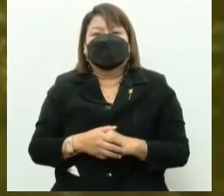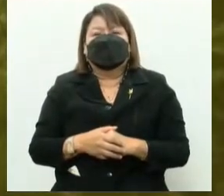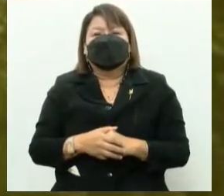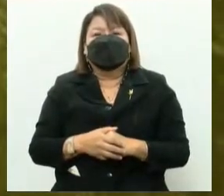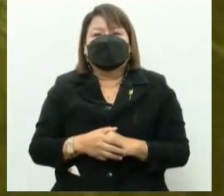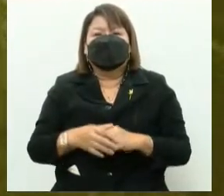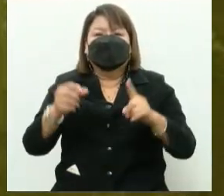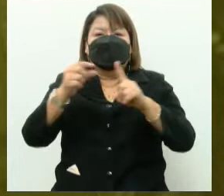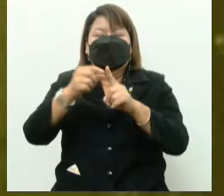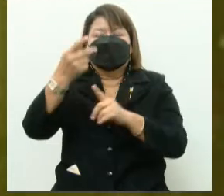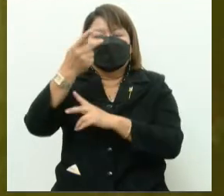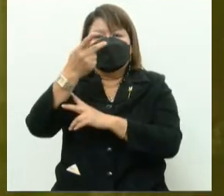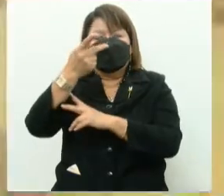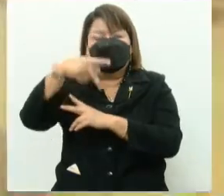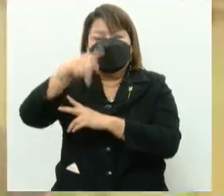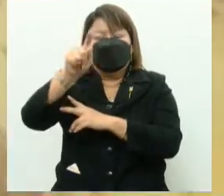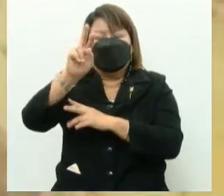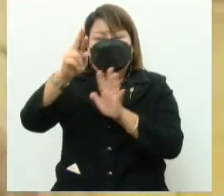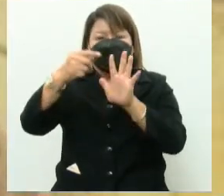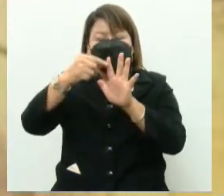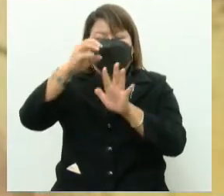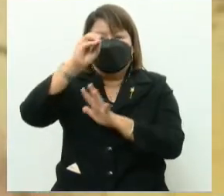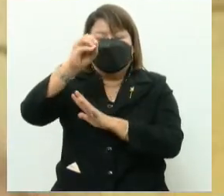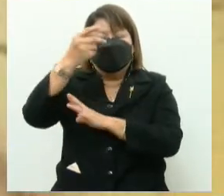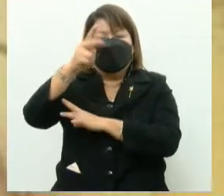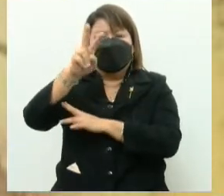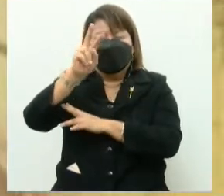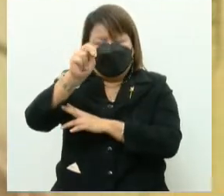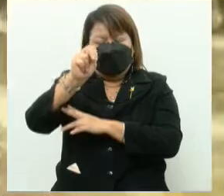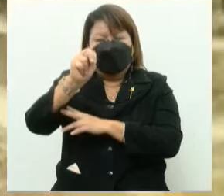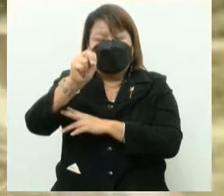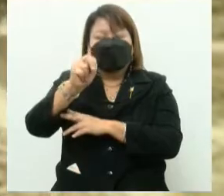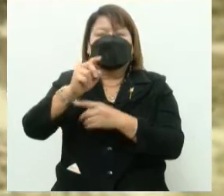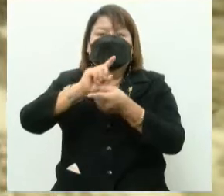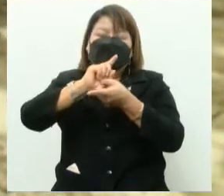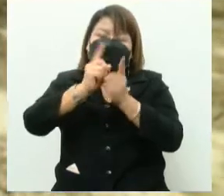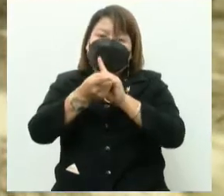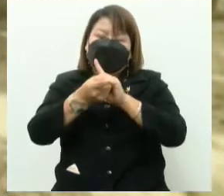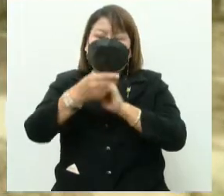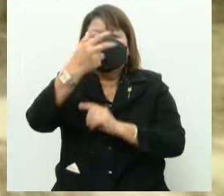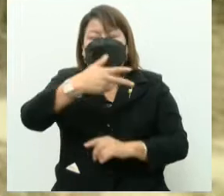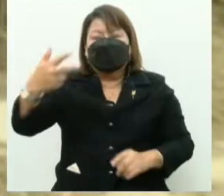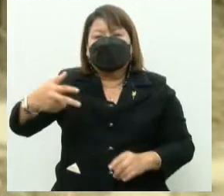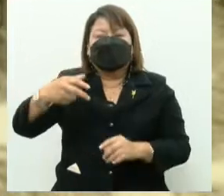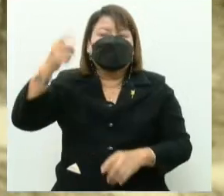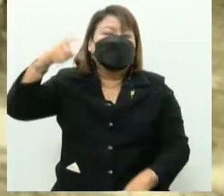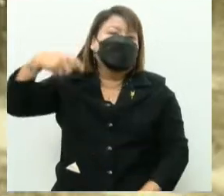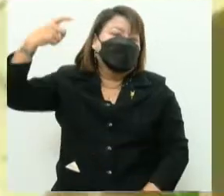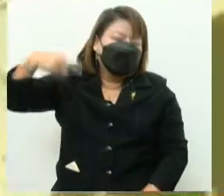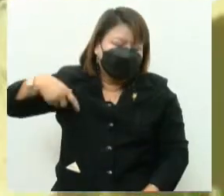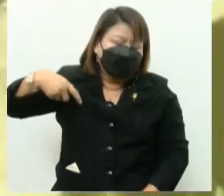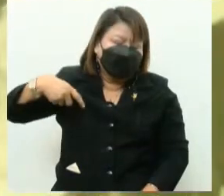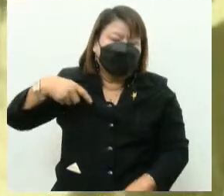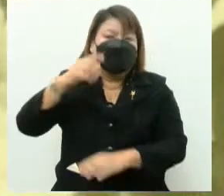คำว่าประโคนเพี้ยนมาจากคำว่าปังกูลในภาษาเขมรที่แปลว่าเสาหินและยังเป็นคำ